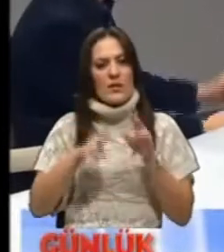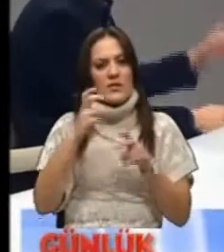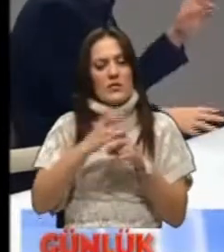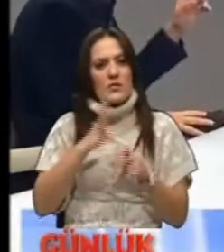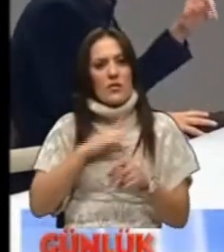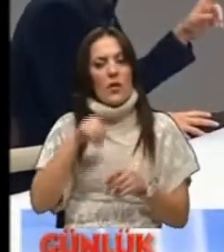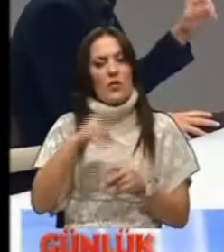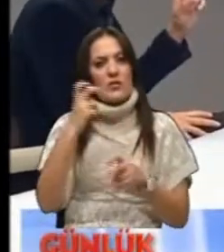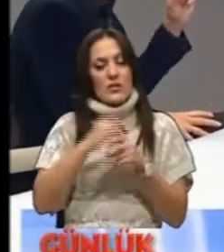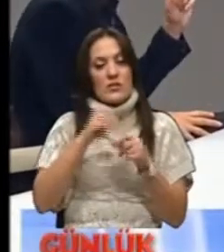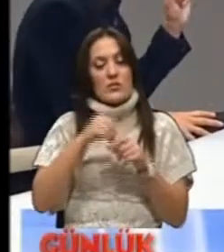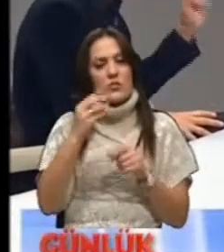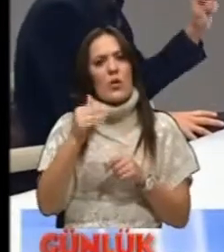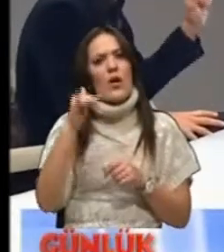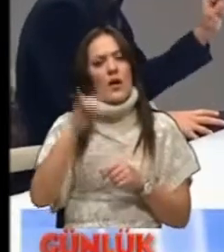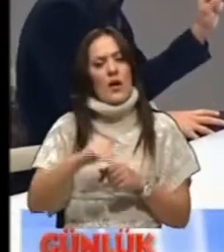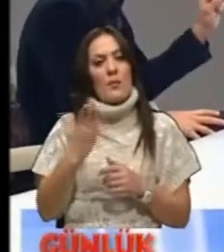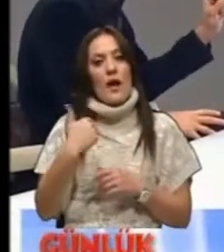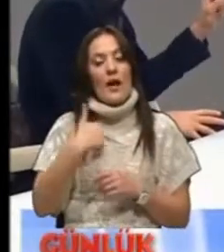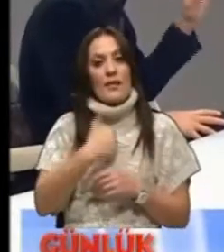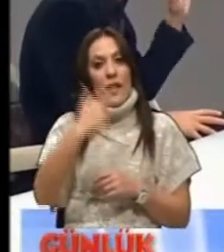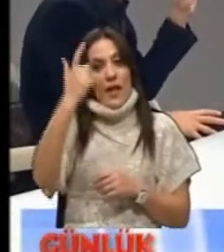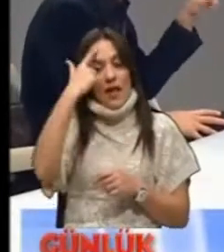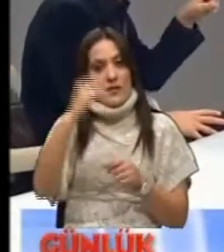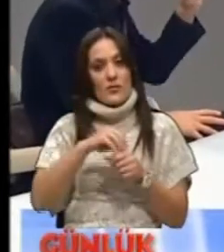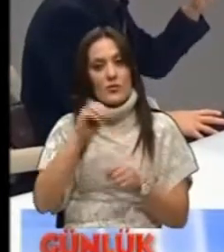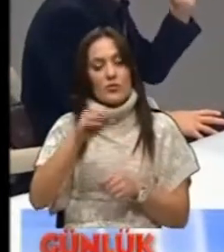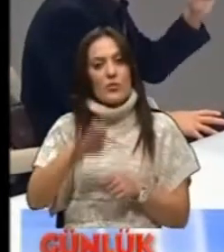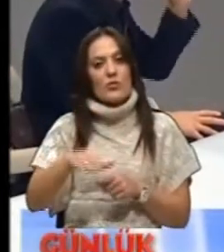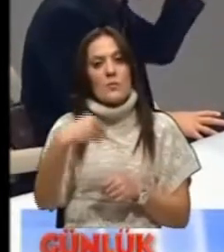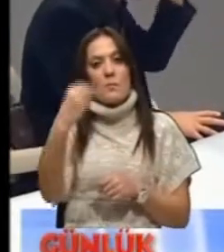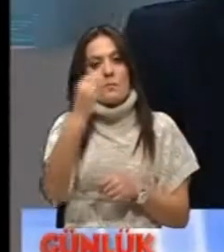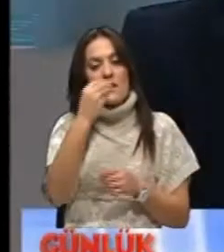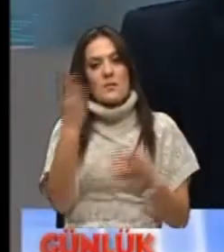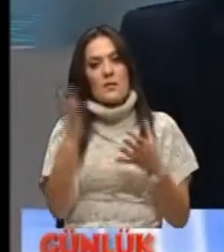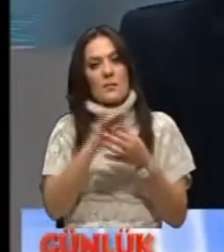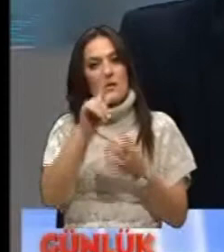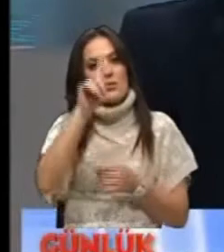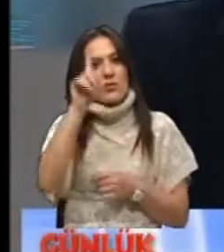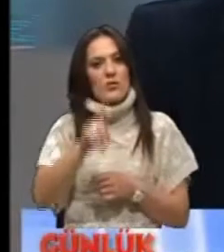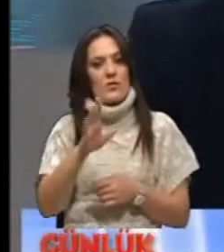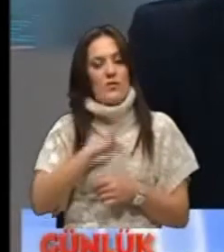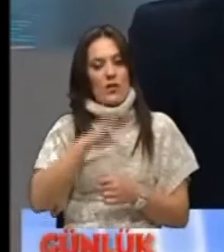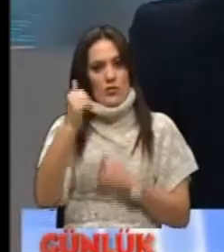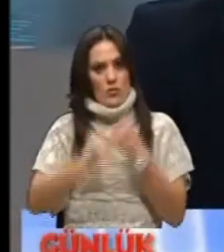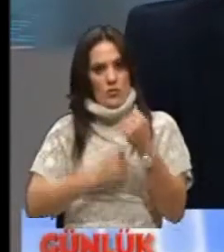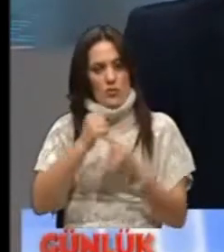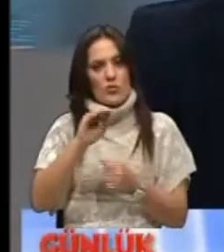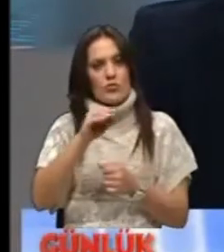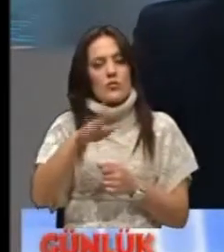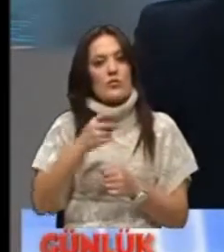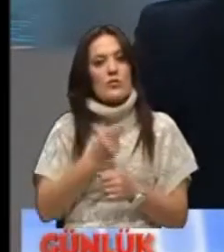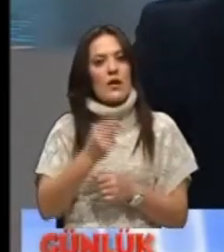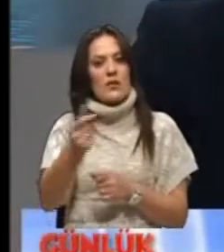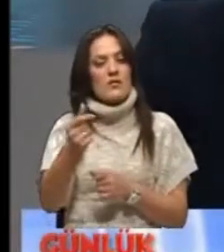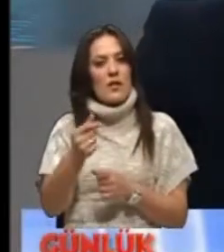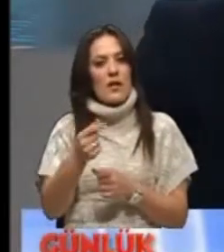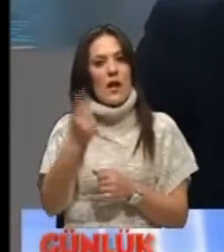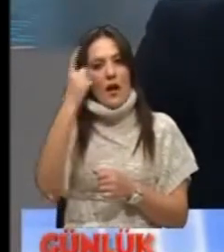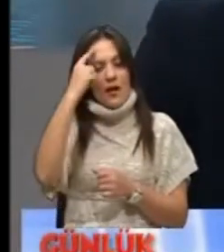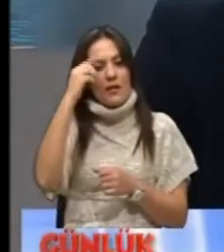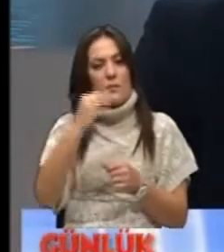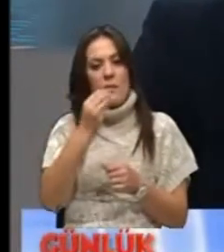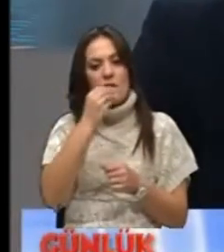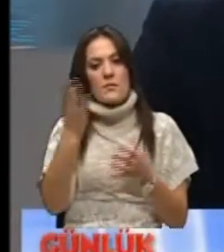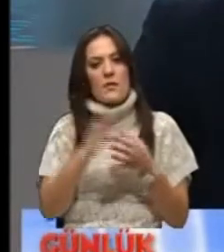var. O çelişkide çok haklısınız. Fakat annenin aklında çocuğun beslenmesiyle ilgili bir soru işareti var. Koşturuyor. Çocuk kaçarken